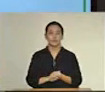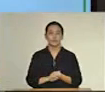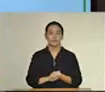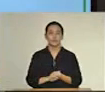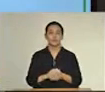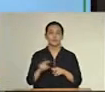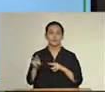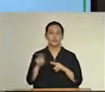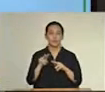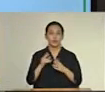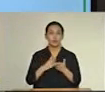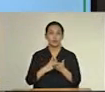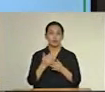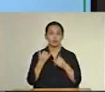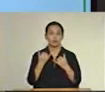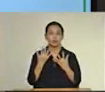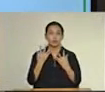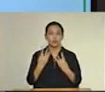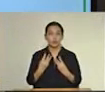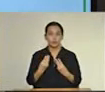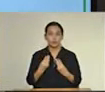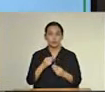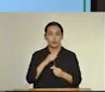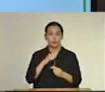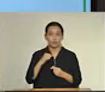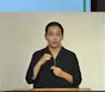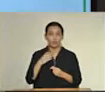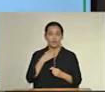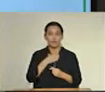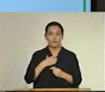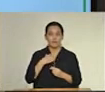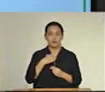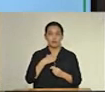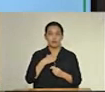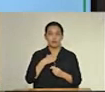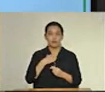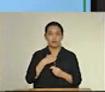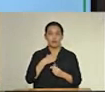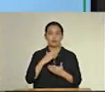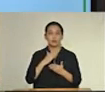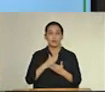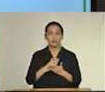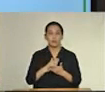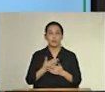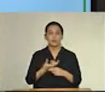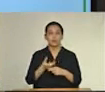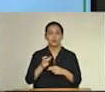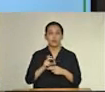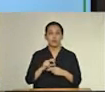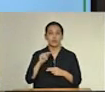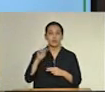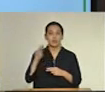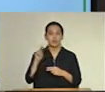Demak, kuzatish usuli bugungi kunda ham o'zining ahamiyatini yo'qotgani yo'q. Hozirgi kunda juda ham ayniqsa